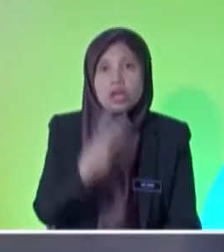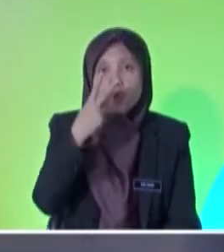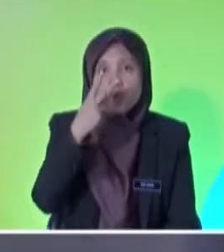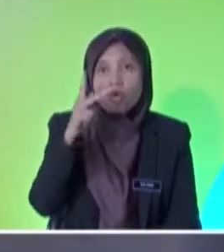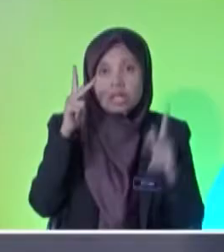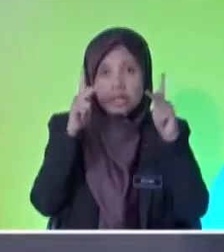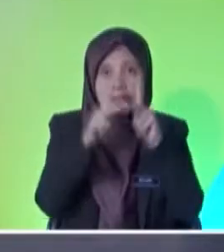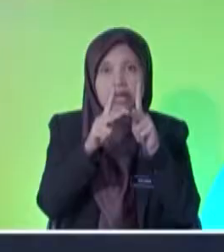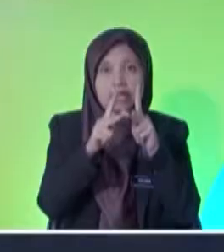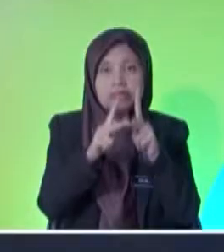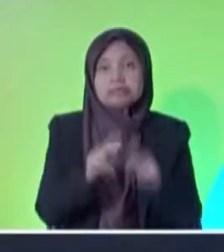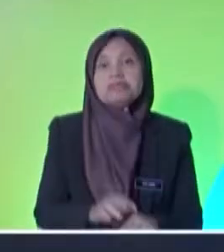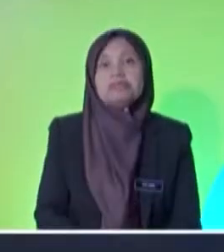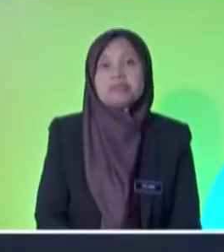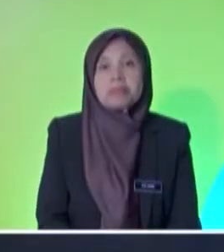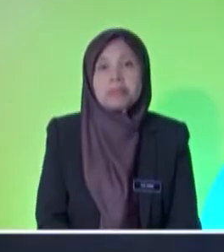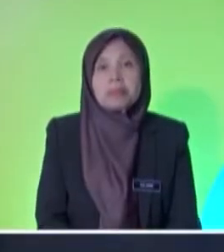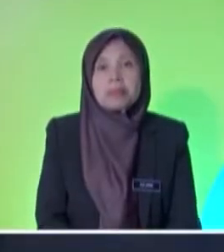arah mana